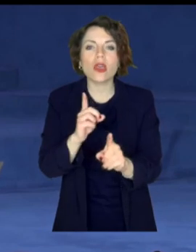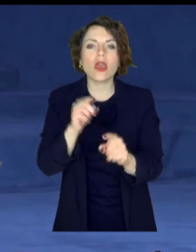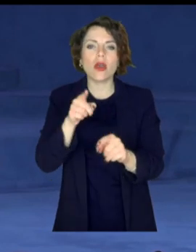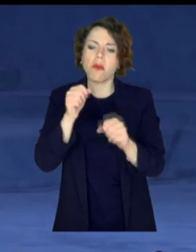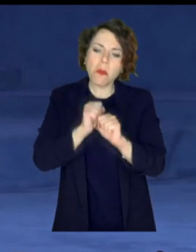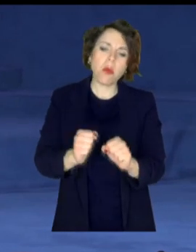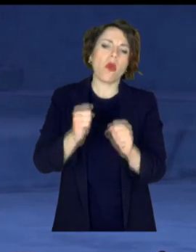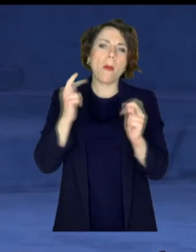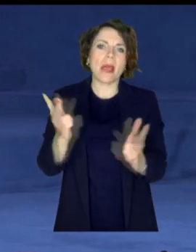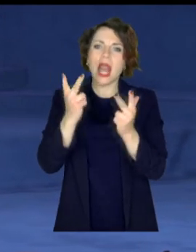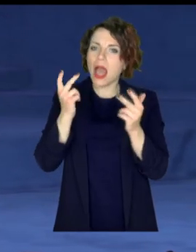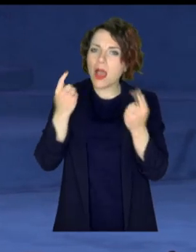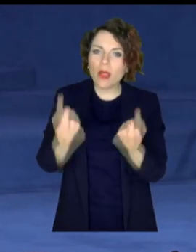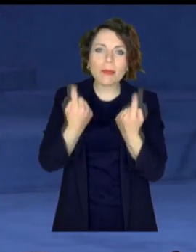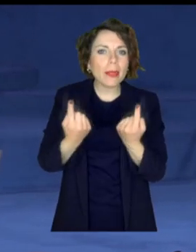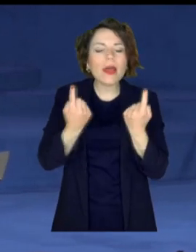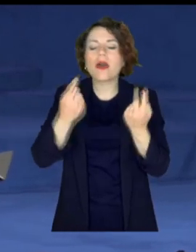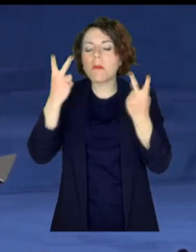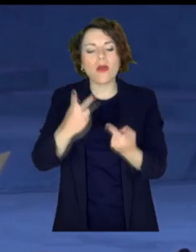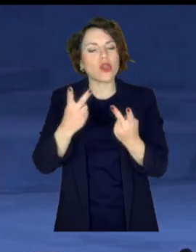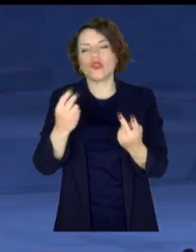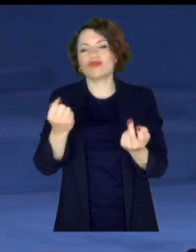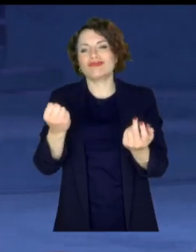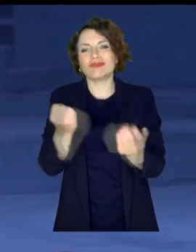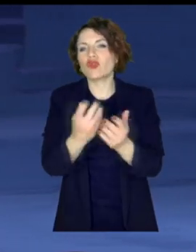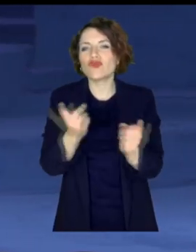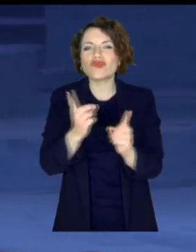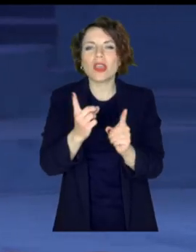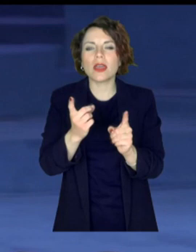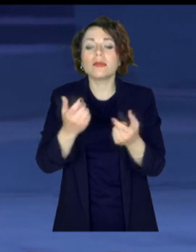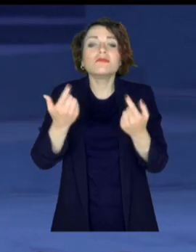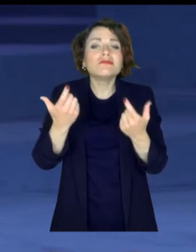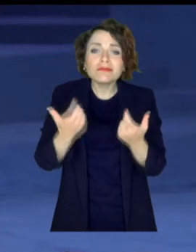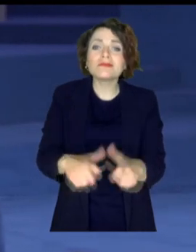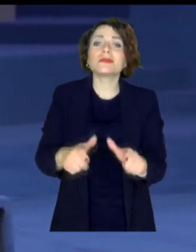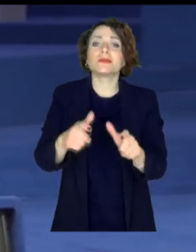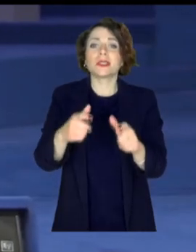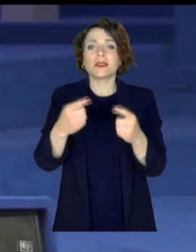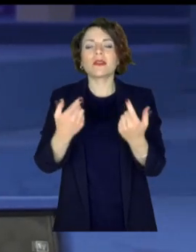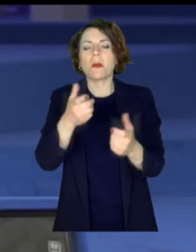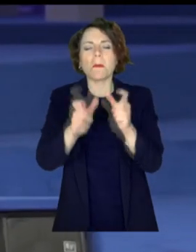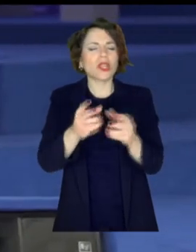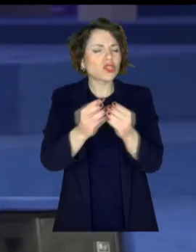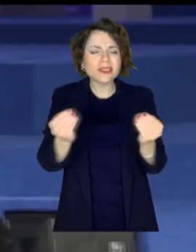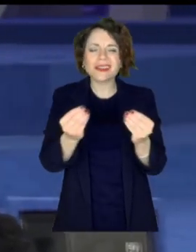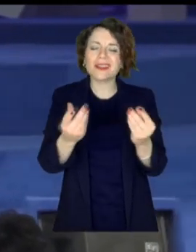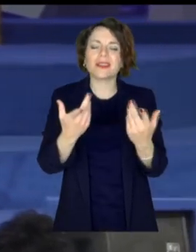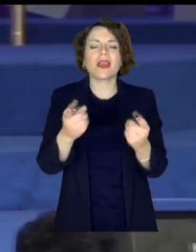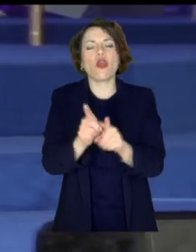aspettare un miracolo in quella situazione, per niente, non succederà. Per questo tanti sono rimasti continuamente delusi, perché non